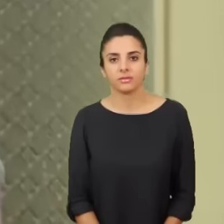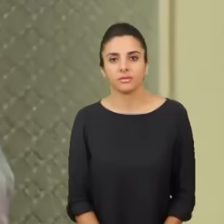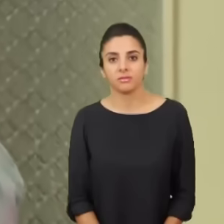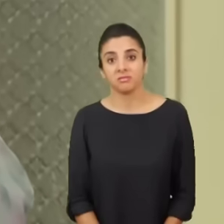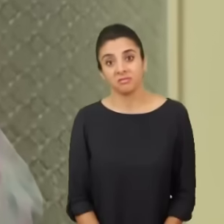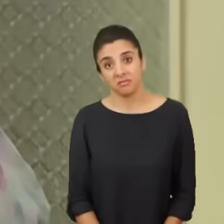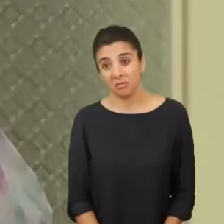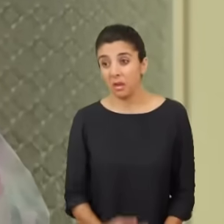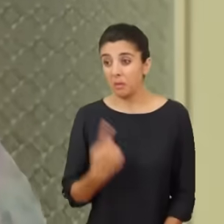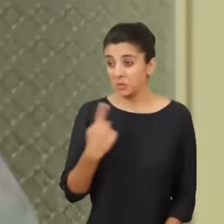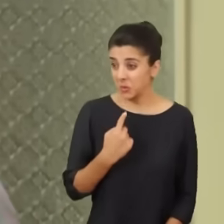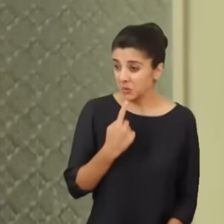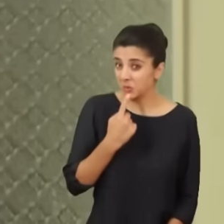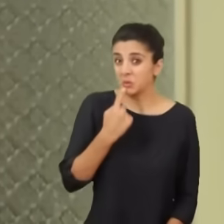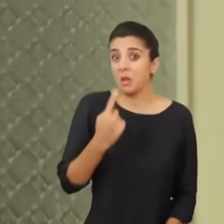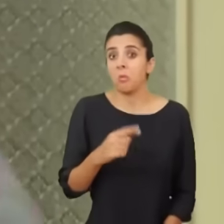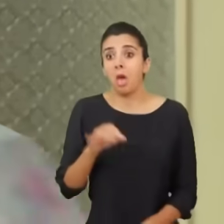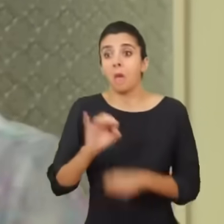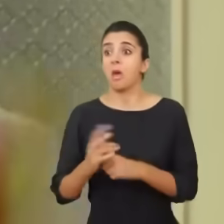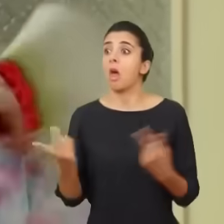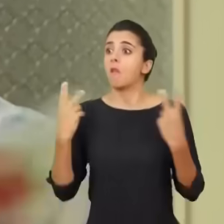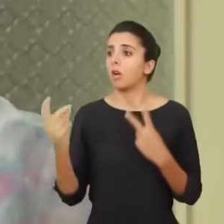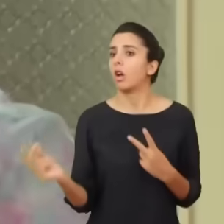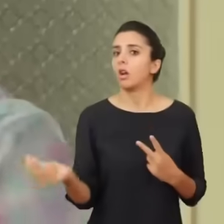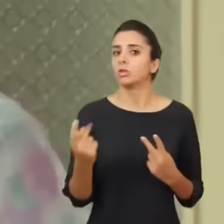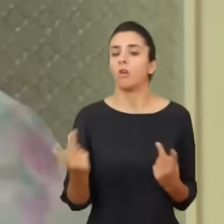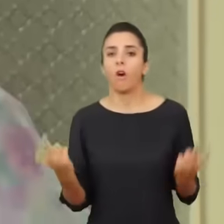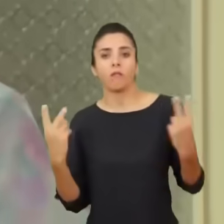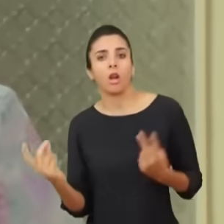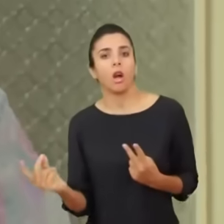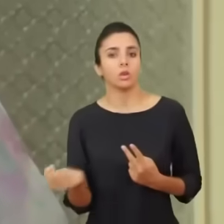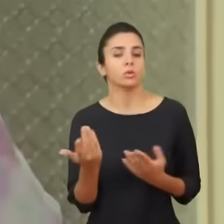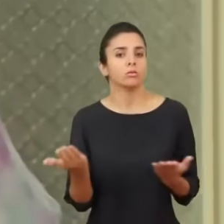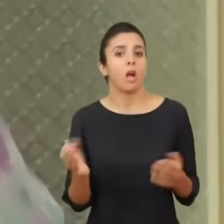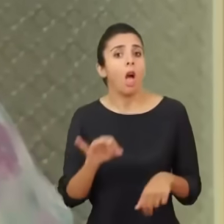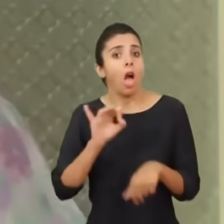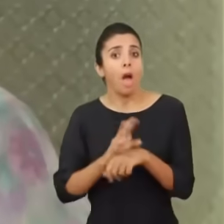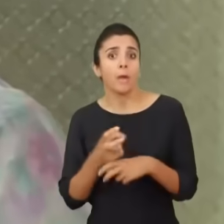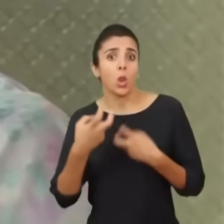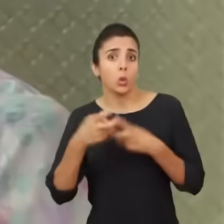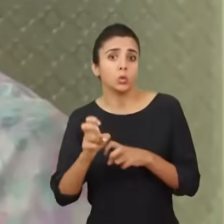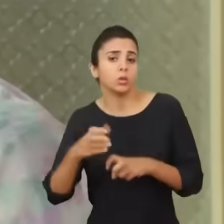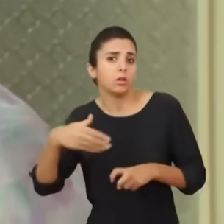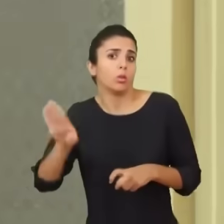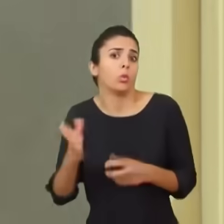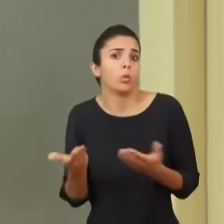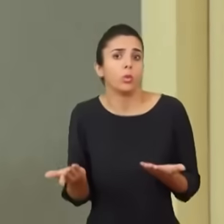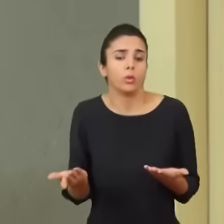Şey de söylemeye gelmiyor. Hemen bir afra tafra vır odaya. Hemen de küste gitsen bir şey